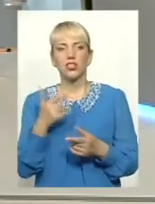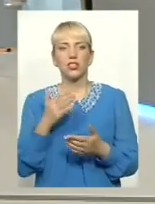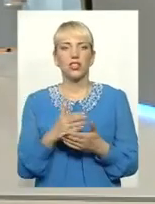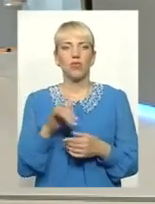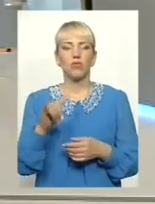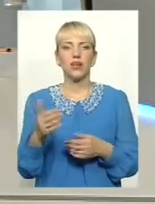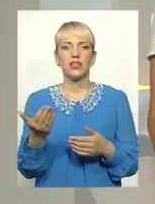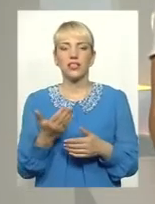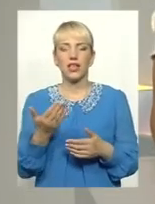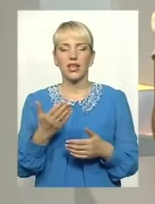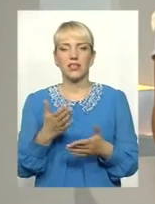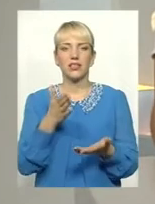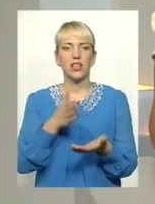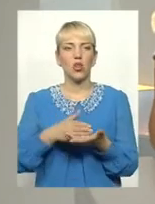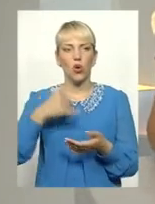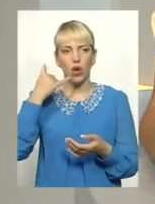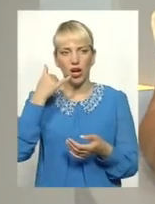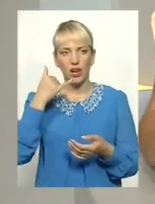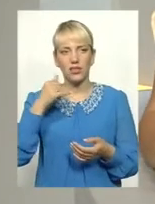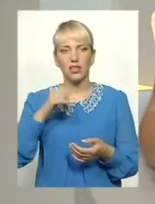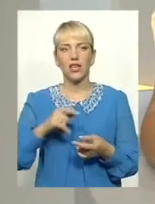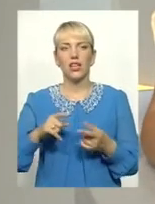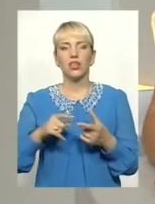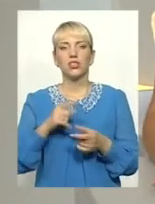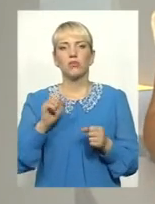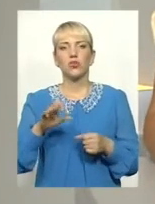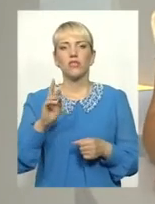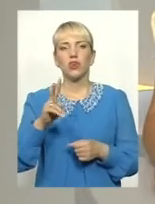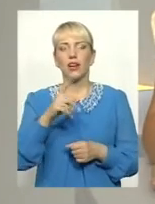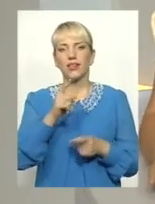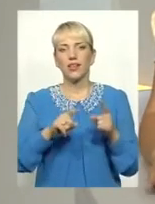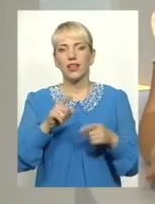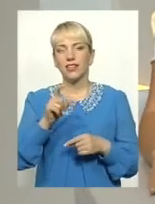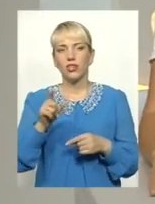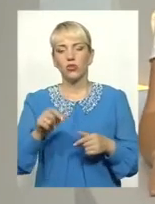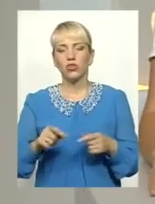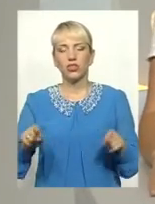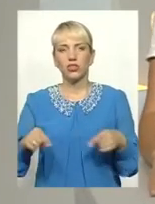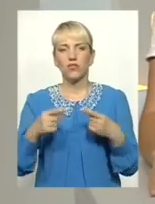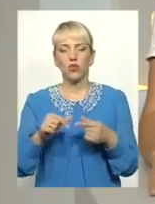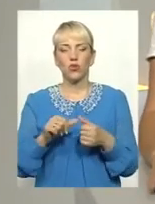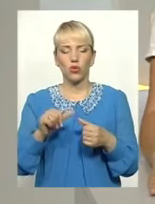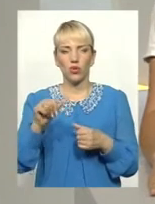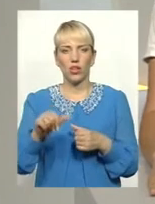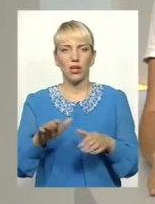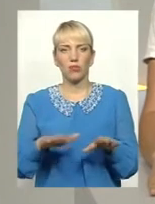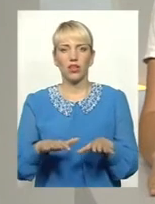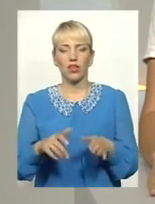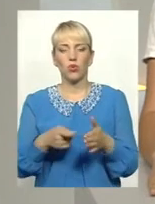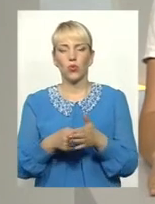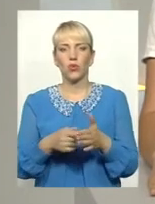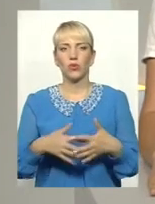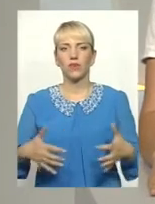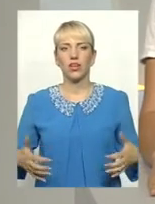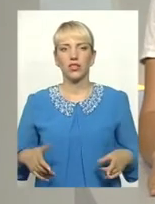така локація, гаряча лінія, чи, можливо, як деякі люди створюють окремі ділянки, де вони годують тварин так, щоб це